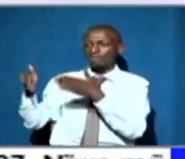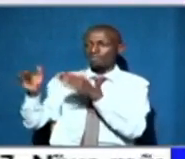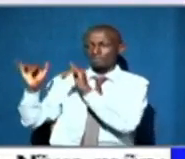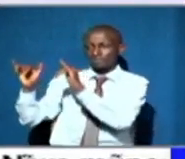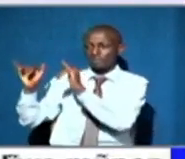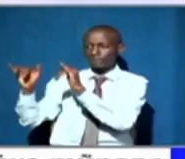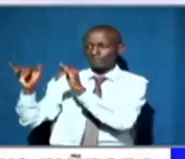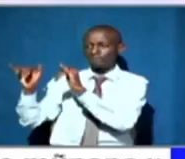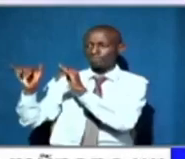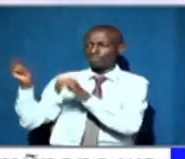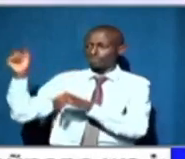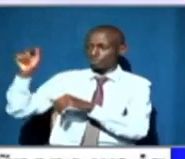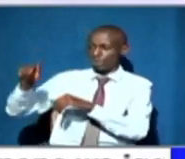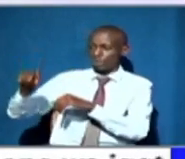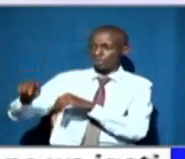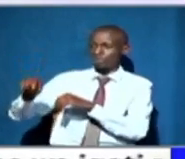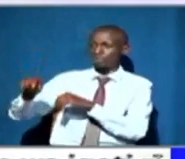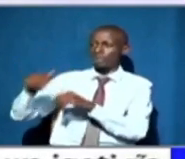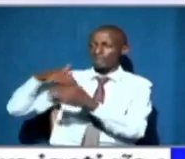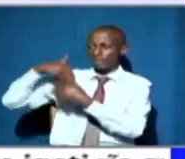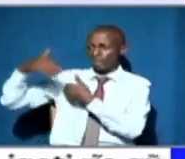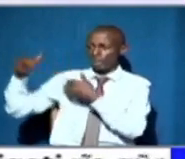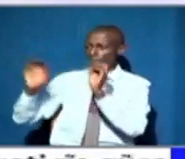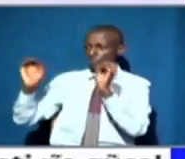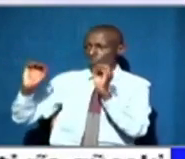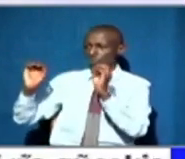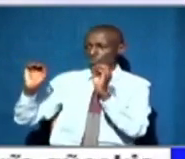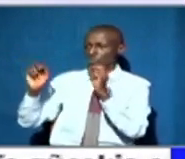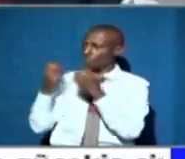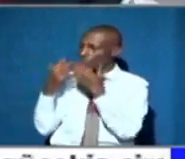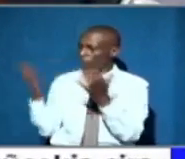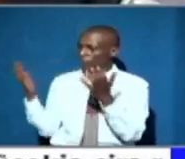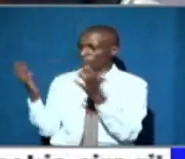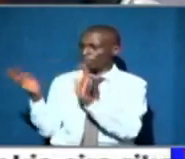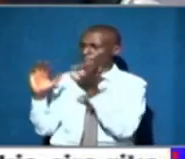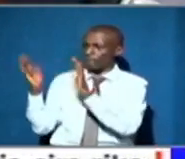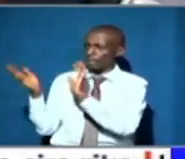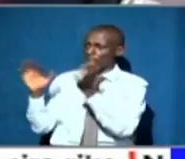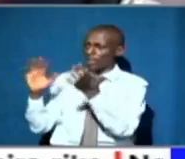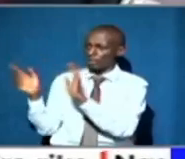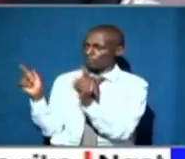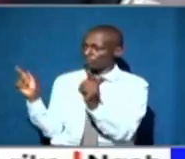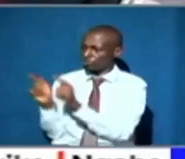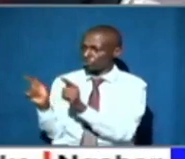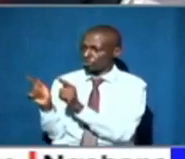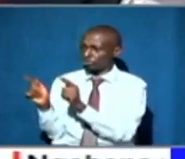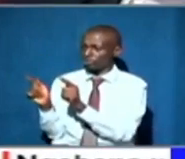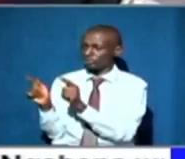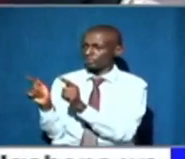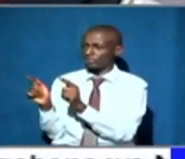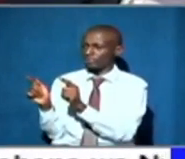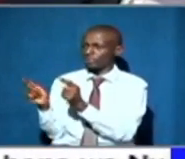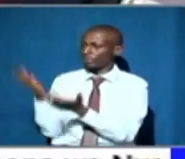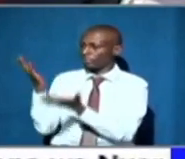wanyuko na ndukaurute ndaigura tatuhe hanini tatuhe mavudithio macio o hanini tondu ota